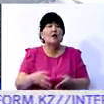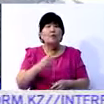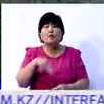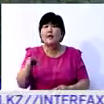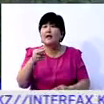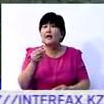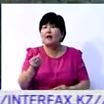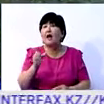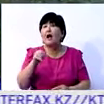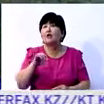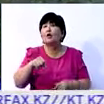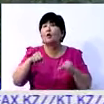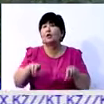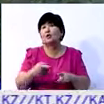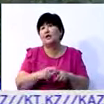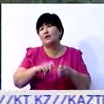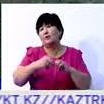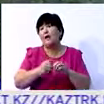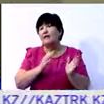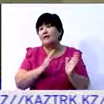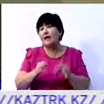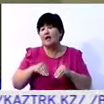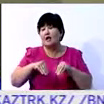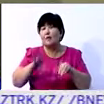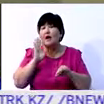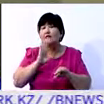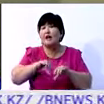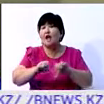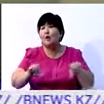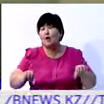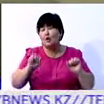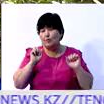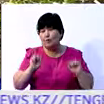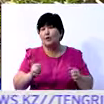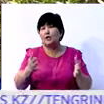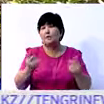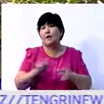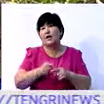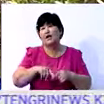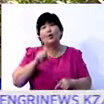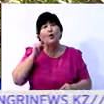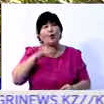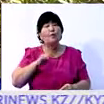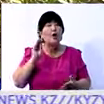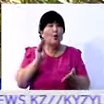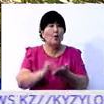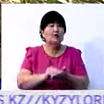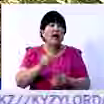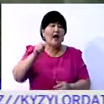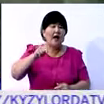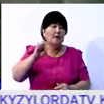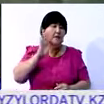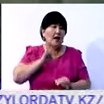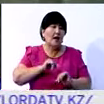миллиарды. Атырау решил эту проблему, наладил поливочный водопровод. Можно перенять у них этот опыт, установить капельное